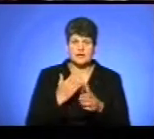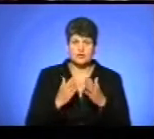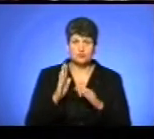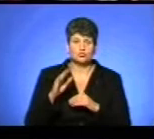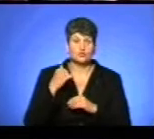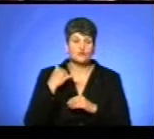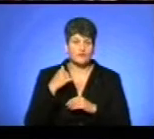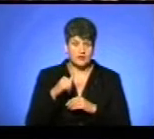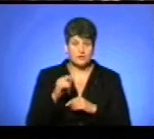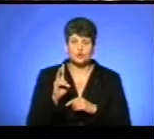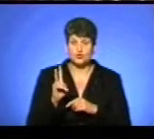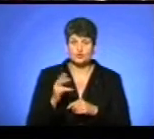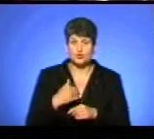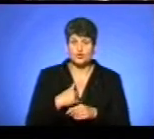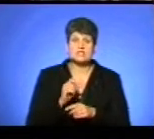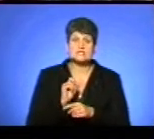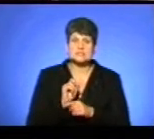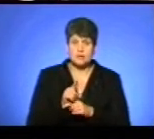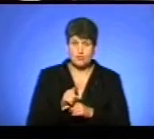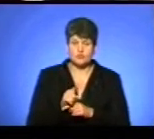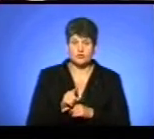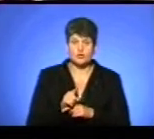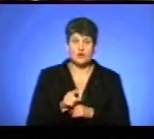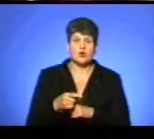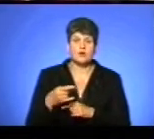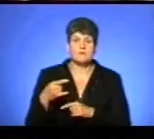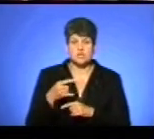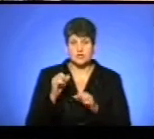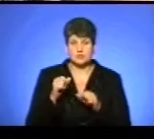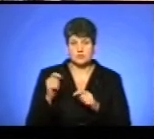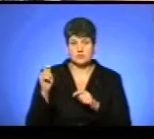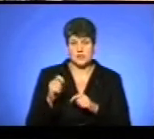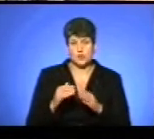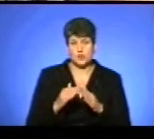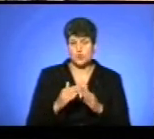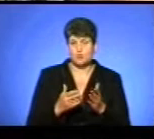виклики, якщо хтось хоче замовити, то машина може під'їхати навіть додому.